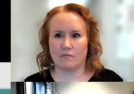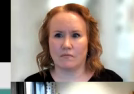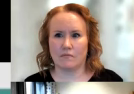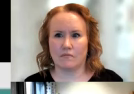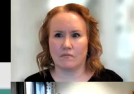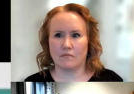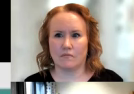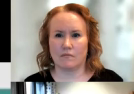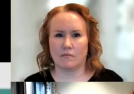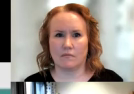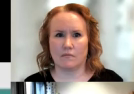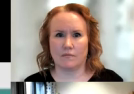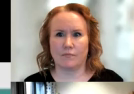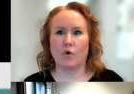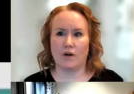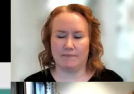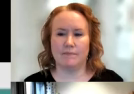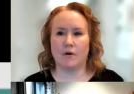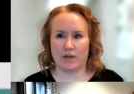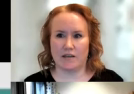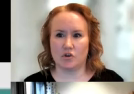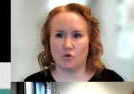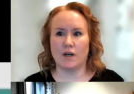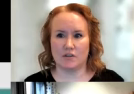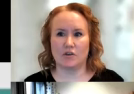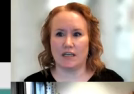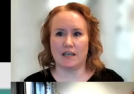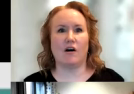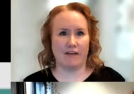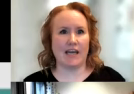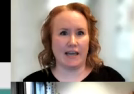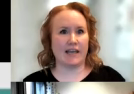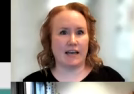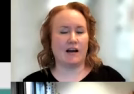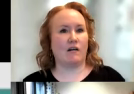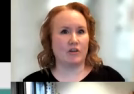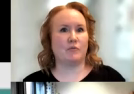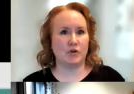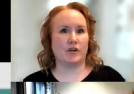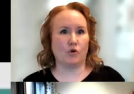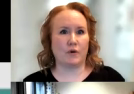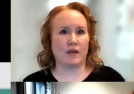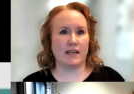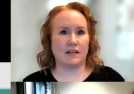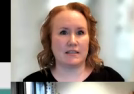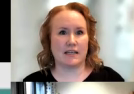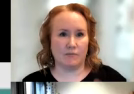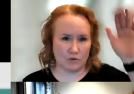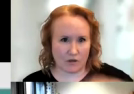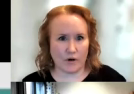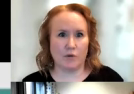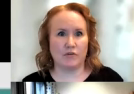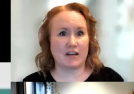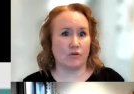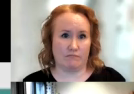oppdatert årlig. Årlig. Ok, så ikke avhengig egentlig av at man gjør en oppgradering av nettstedet,